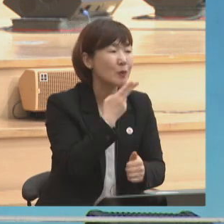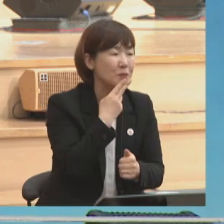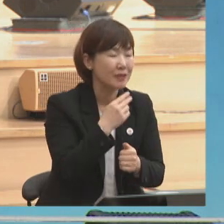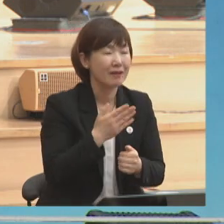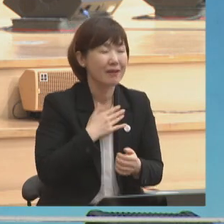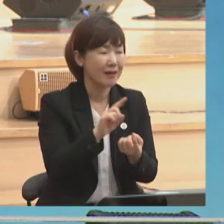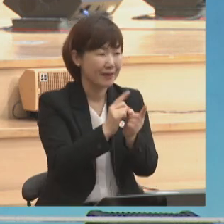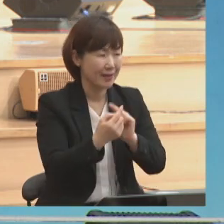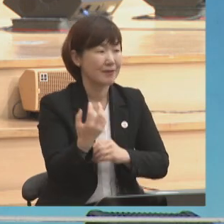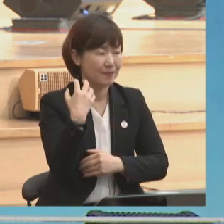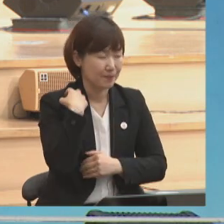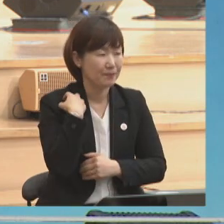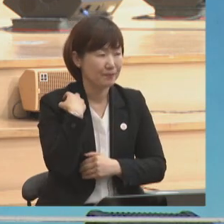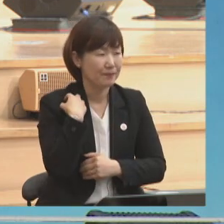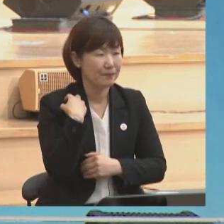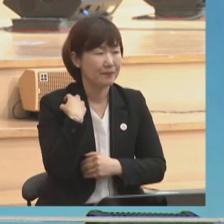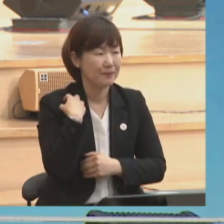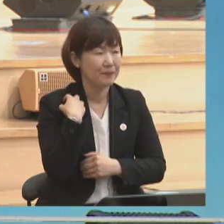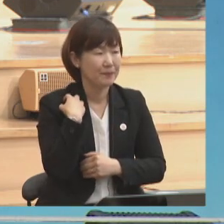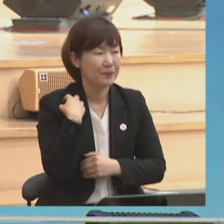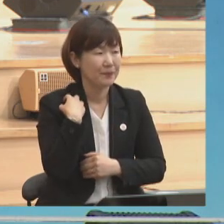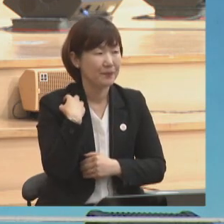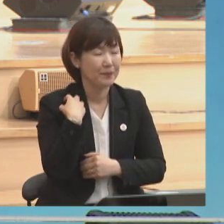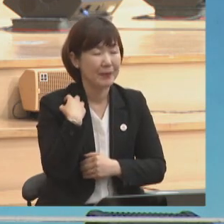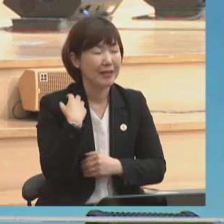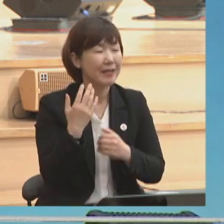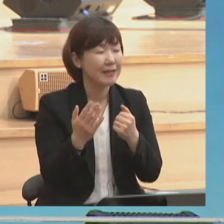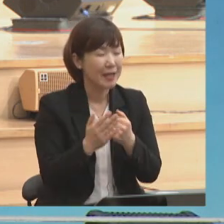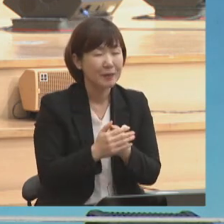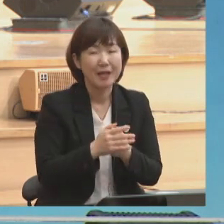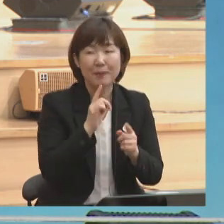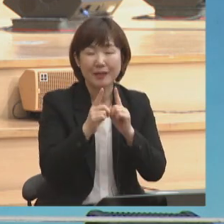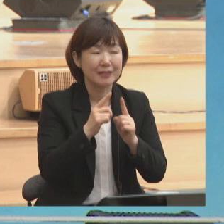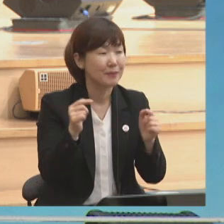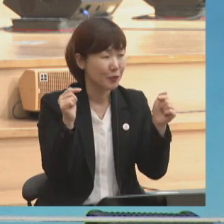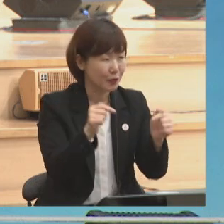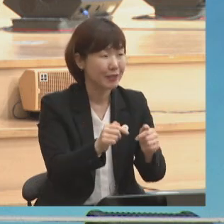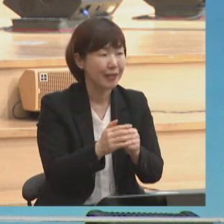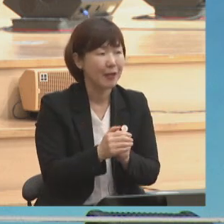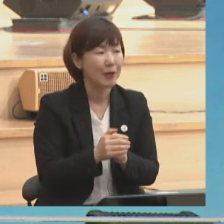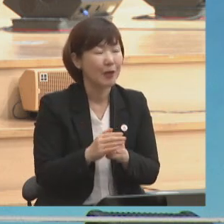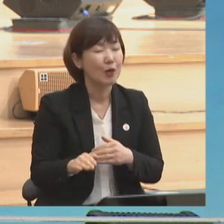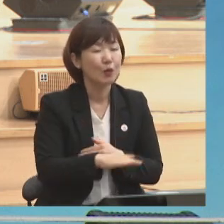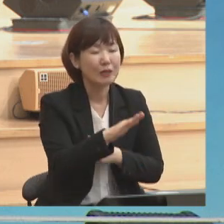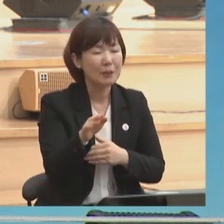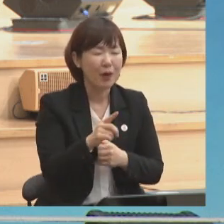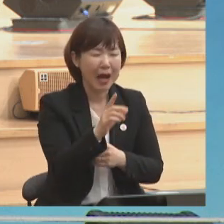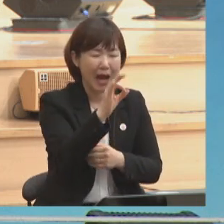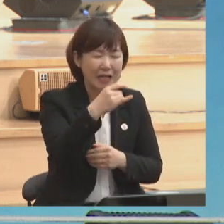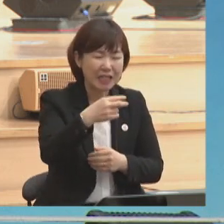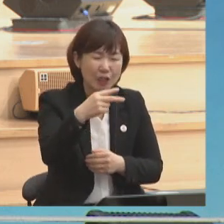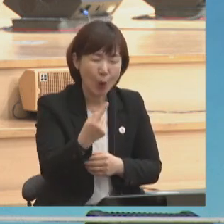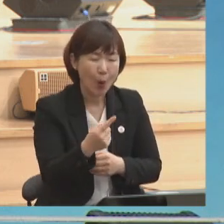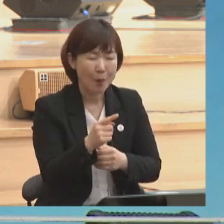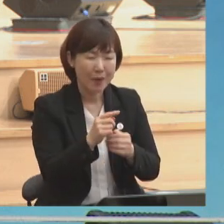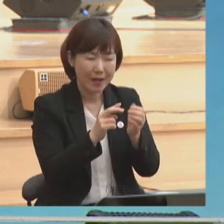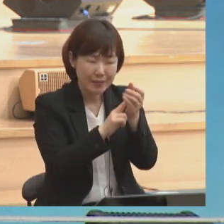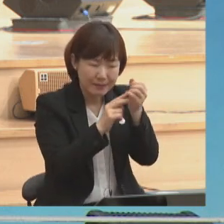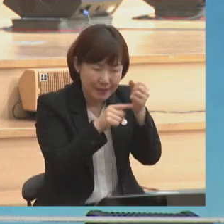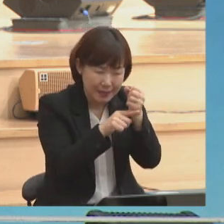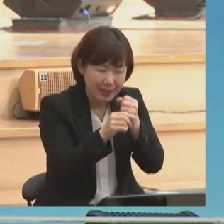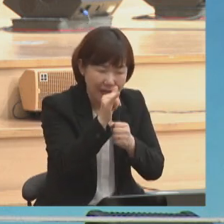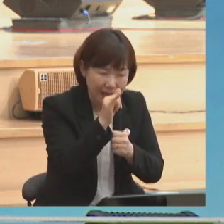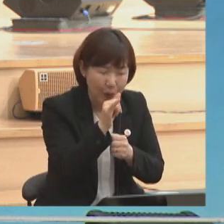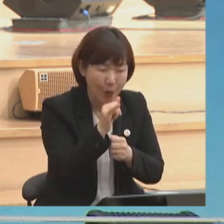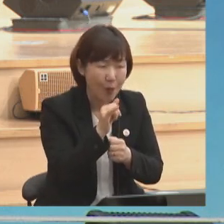거예요. 말씀의 결론을 맺을게요. 우리는 의도라고 하면 왠지 모르게 알러지 반응을 일으킵니다.